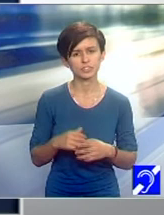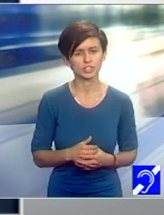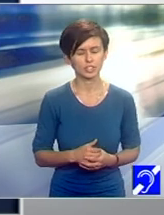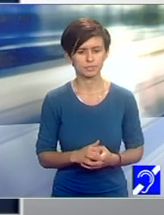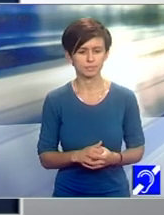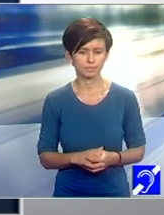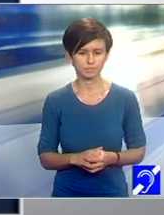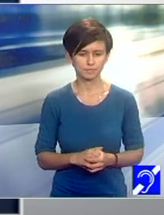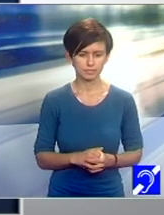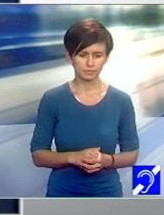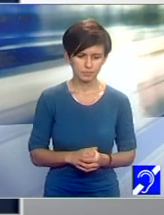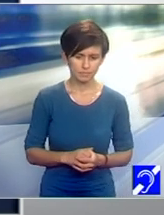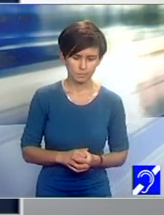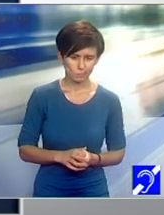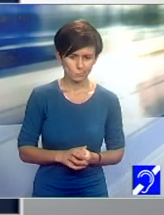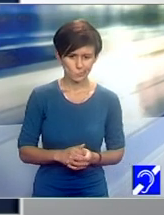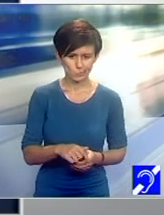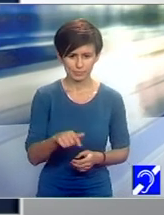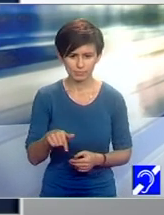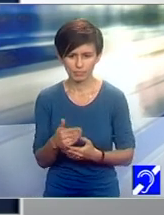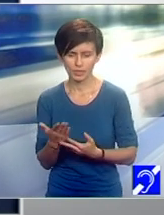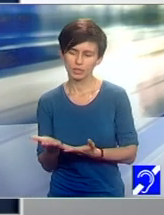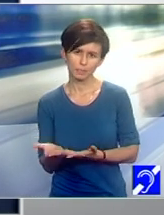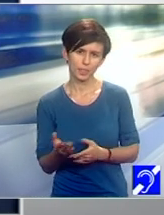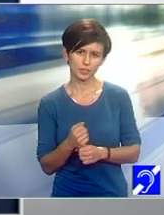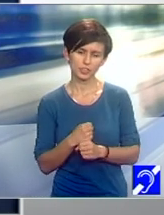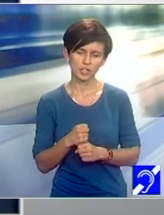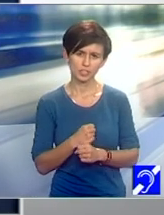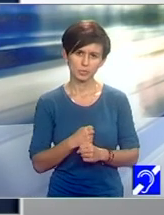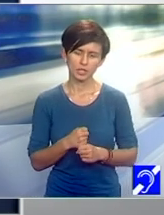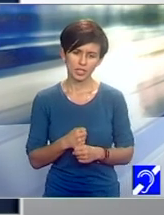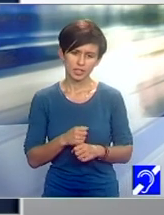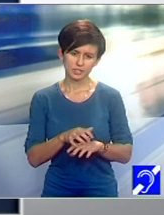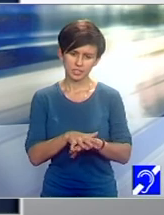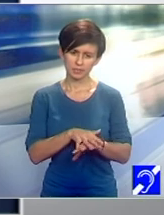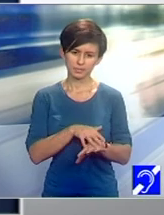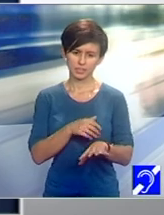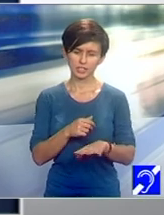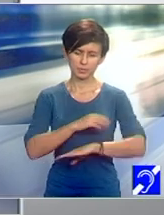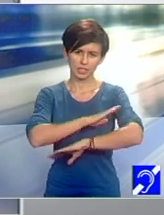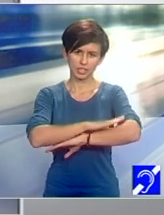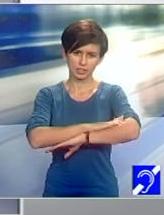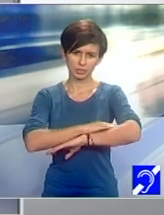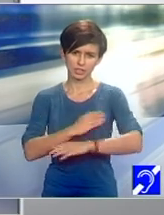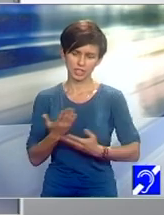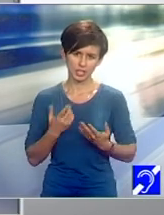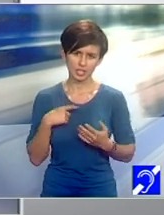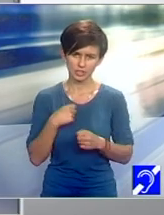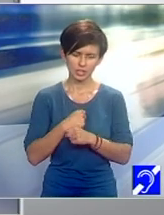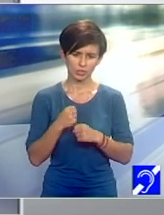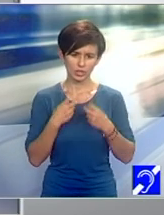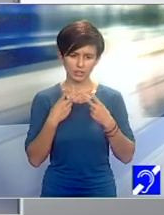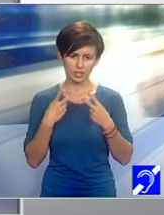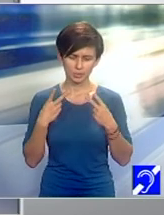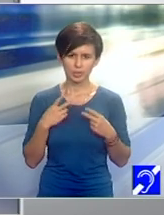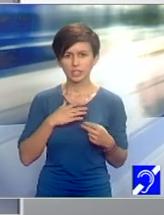o anumită experiență, o anumită trăire, deci până la o anumită mentalitate, atitudine, ce contează foarte mult la noi. De aceea